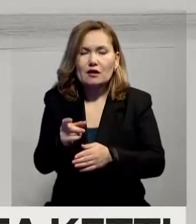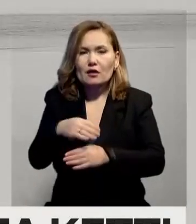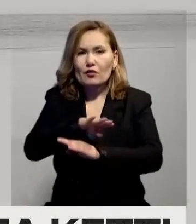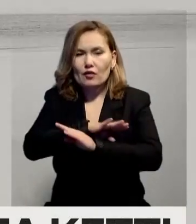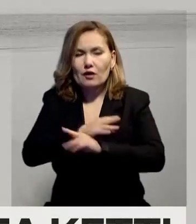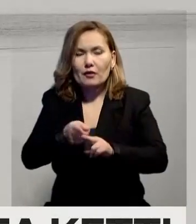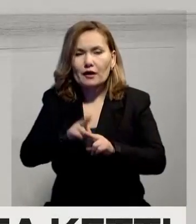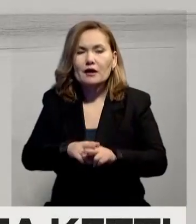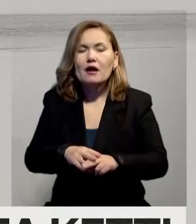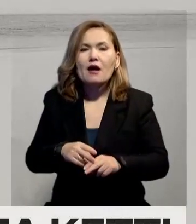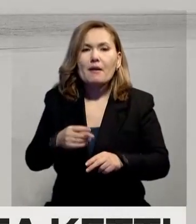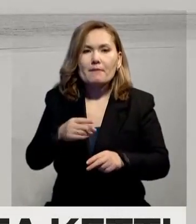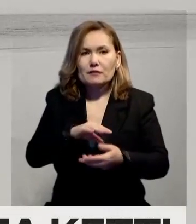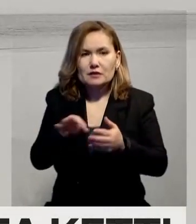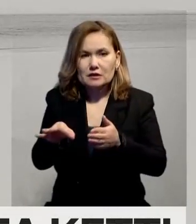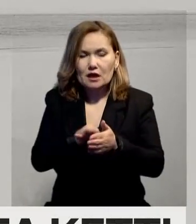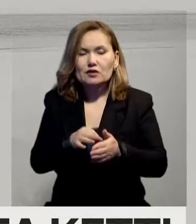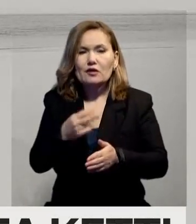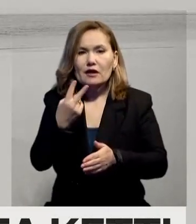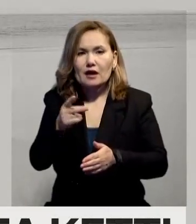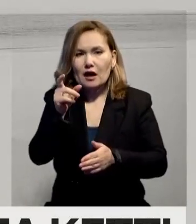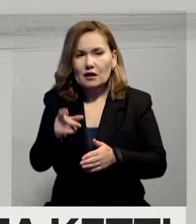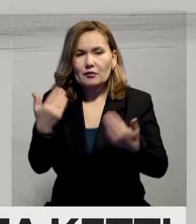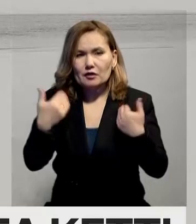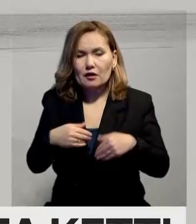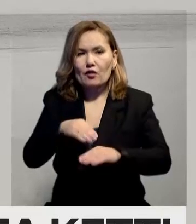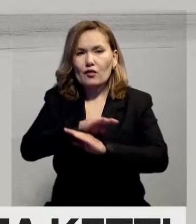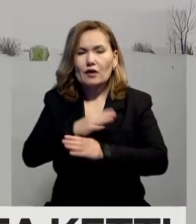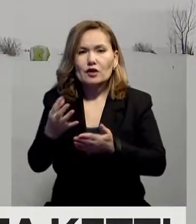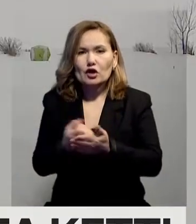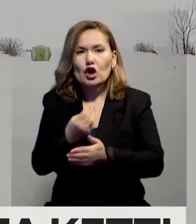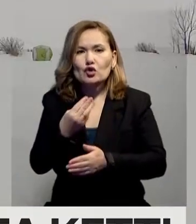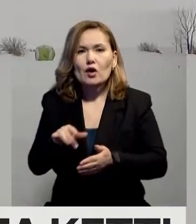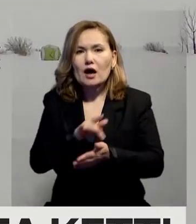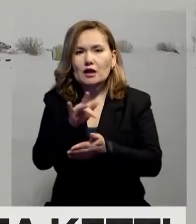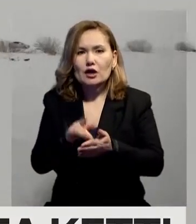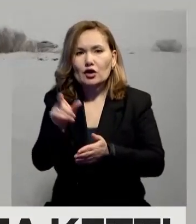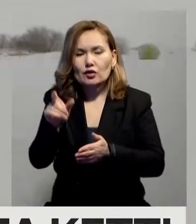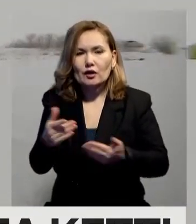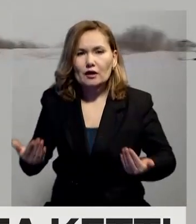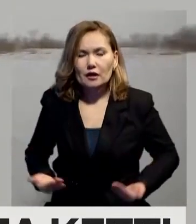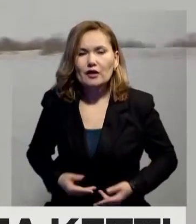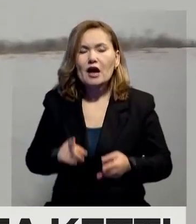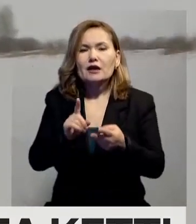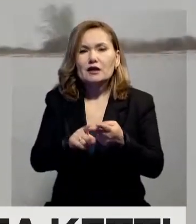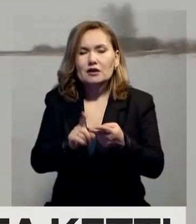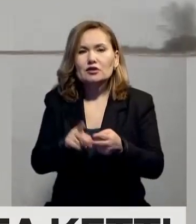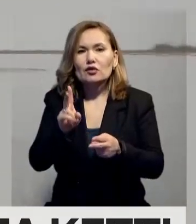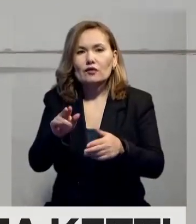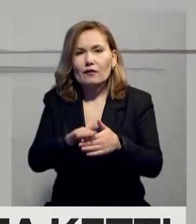екіншісін жарты күн іздеген. Марқұмдардың бірі 72 жастағы Шу қаласының тұрғыны екен. Екіншісінің кім екені анықталып жатыр.